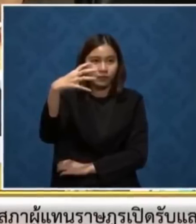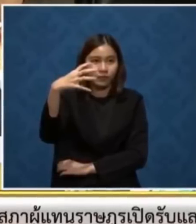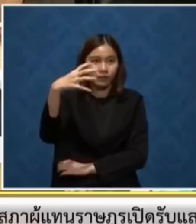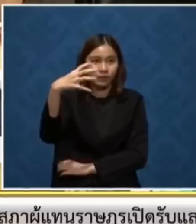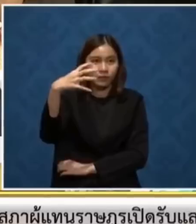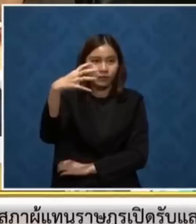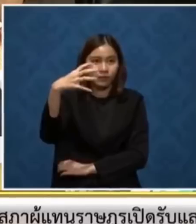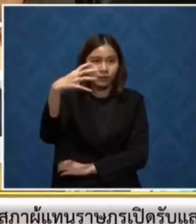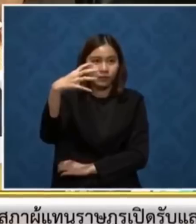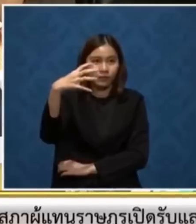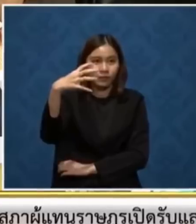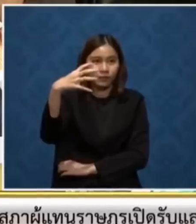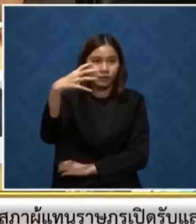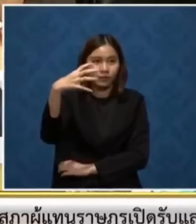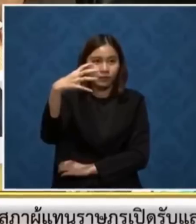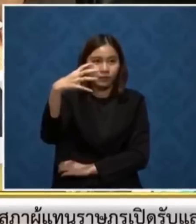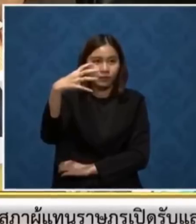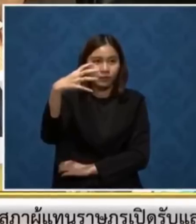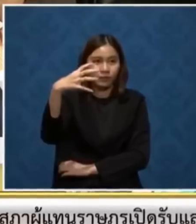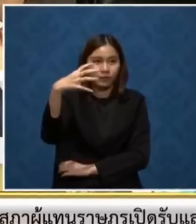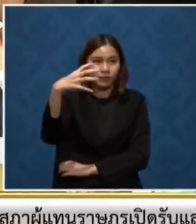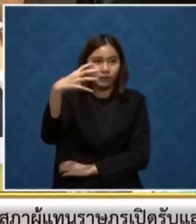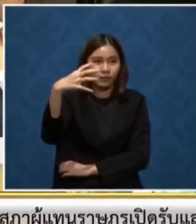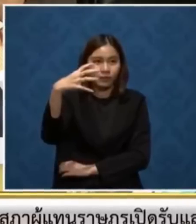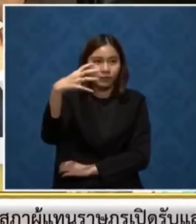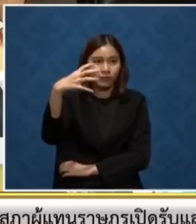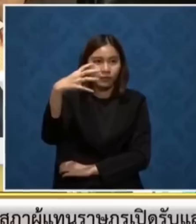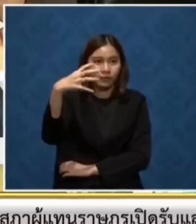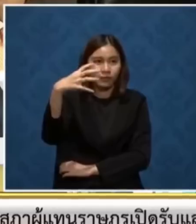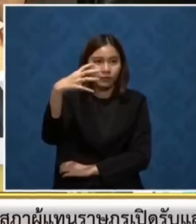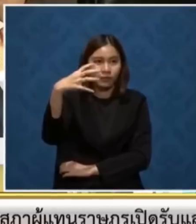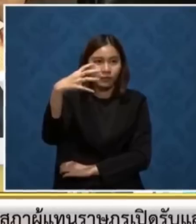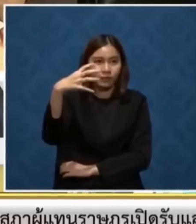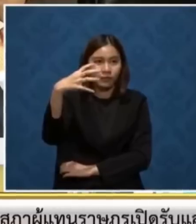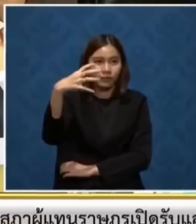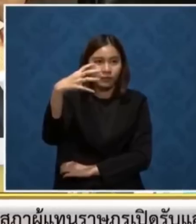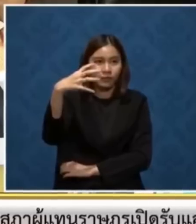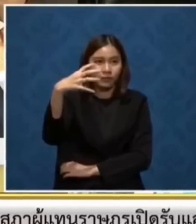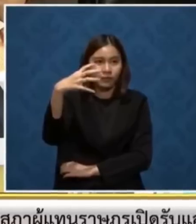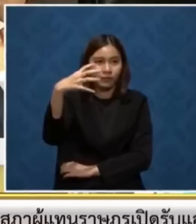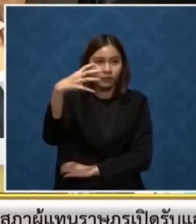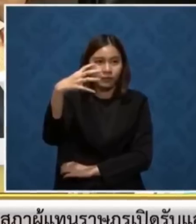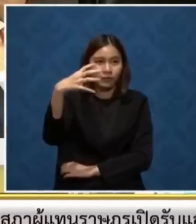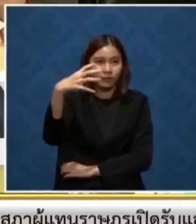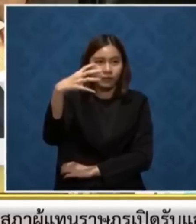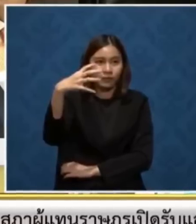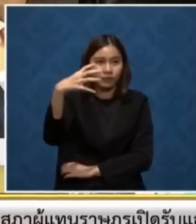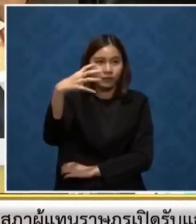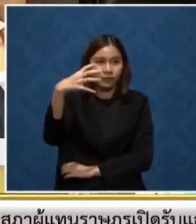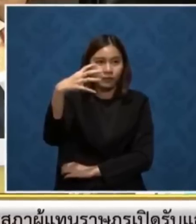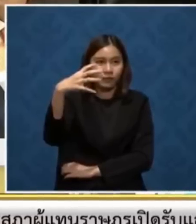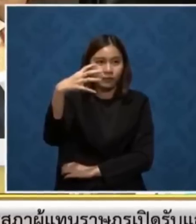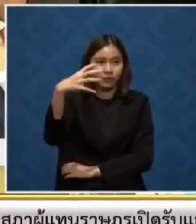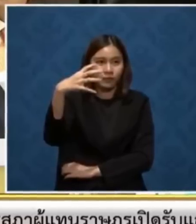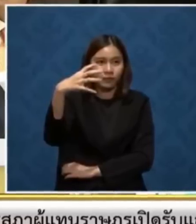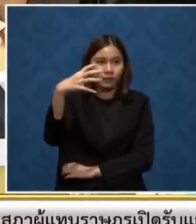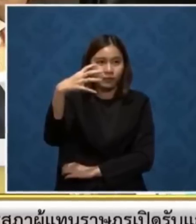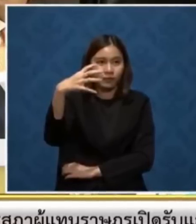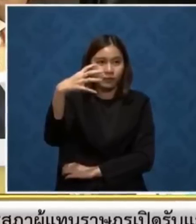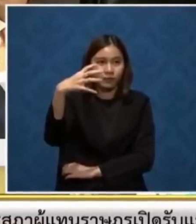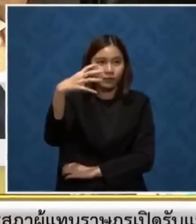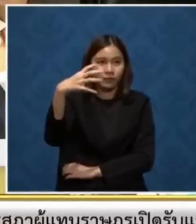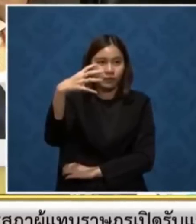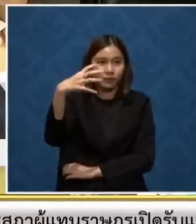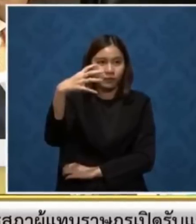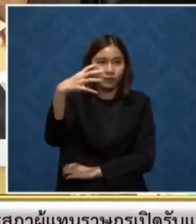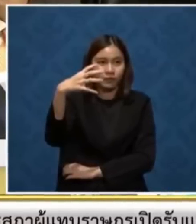จนตอนนี้ปริมาณไฟฟ้าสำรองทะลุ 50% ไปแล้วไม่ต้องอ้างยุโรปครับเพราะยุโรปที่เกินเขาเกินที่พลังงานหมุนเวียนและ